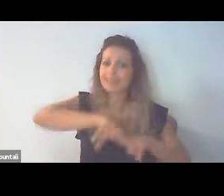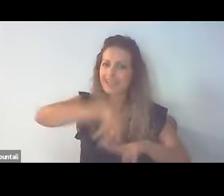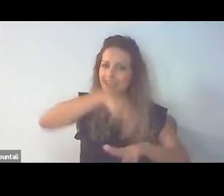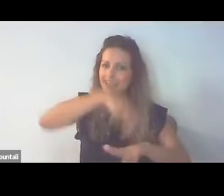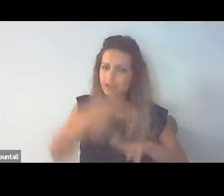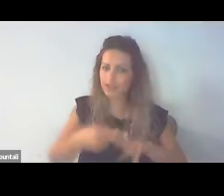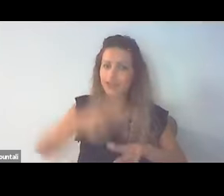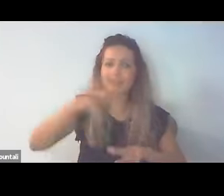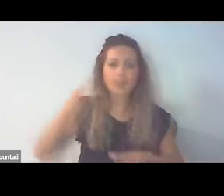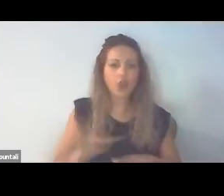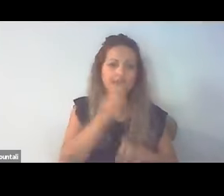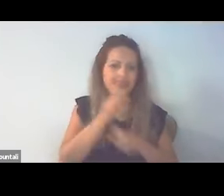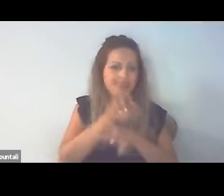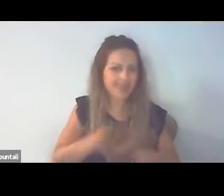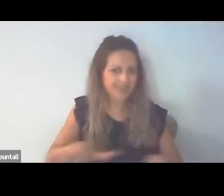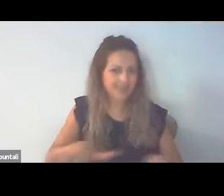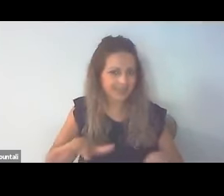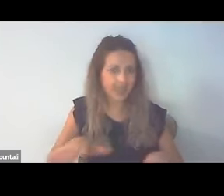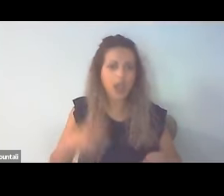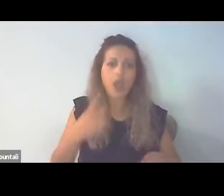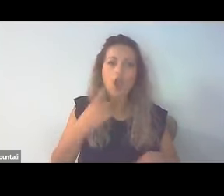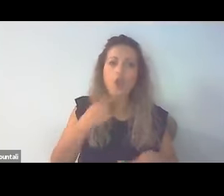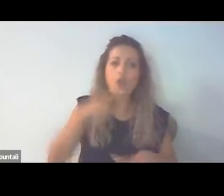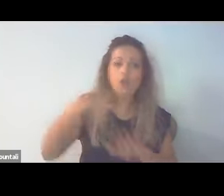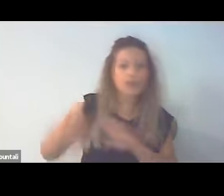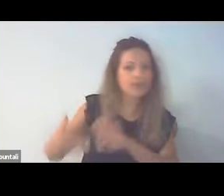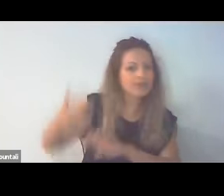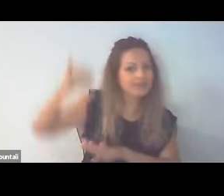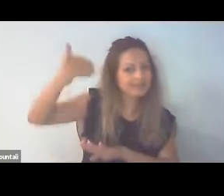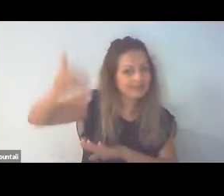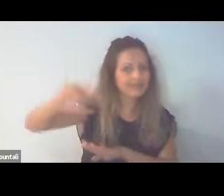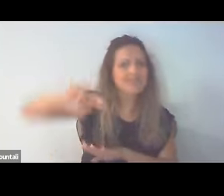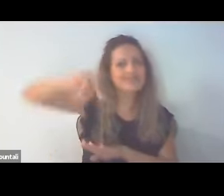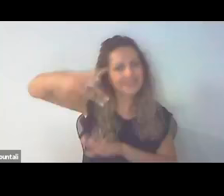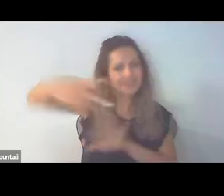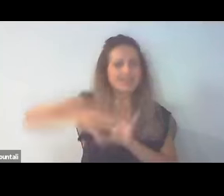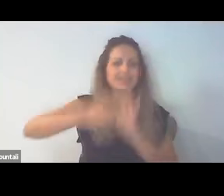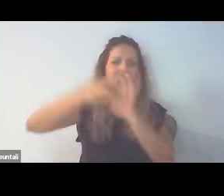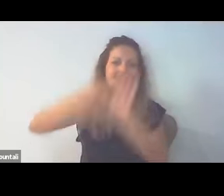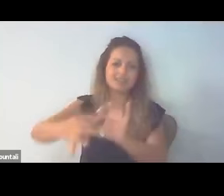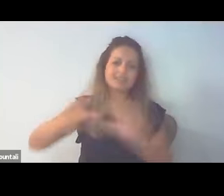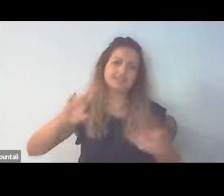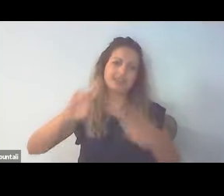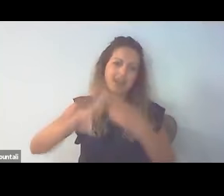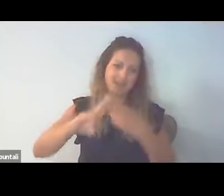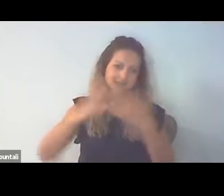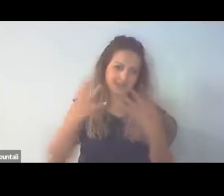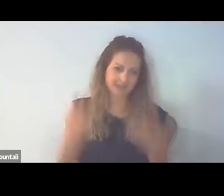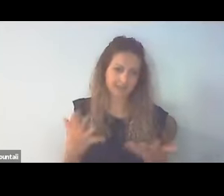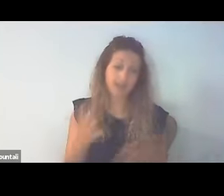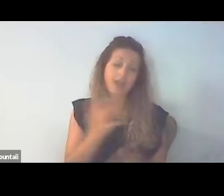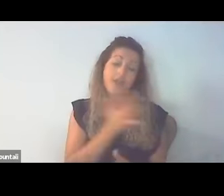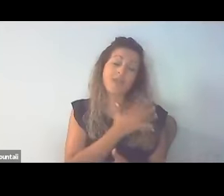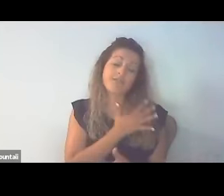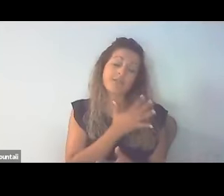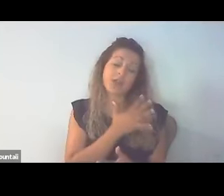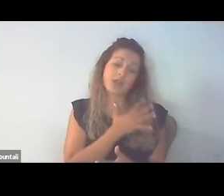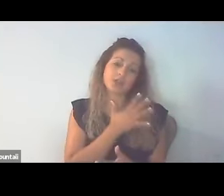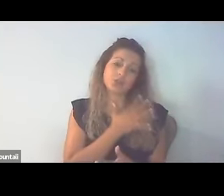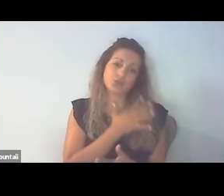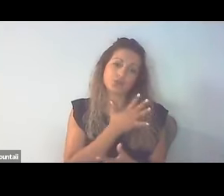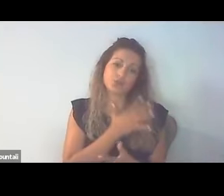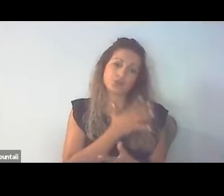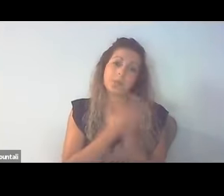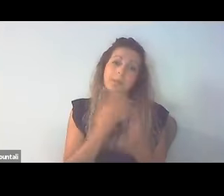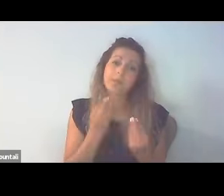μας δίκτυα, γιατί έπεται και συνέχεια. Σας ευχαριστούμε ιδιαίτερα που ήσασταν σήμερα